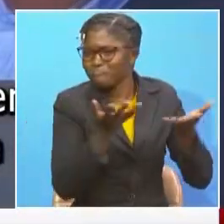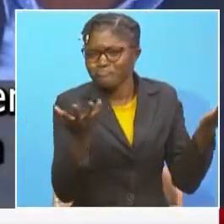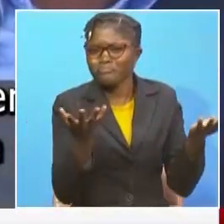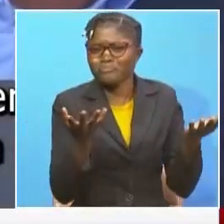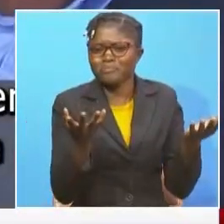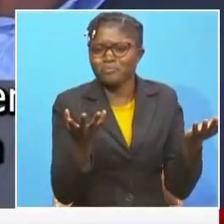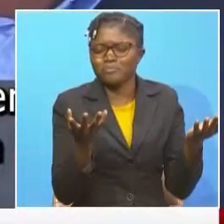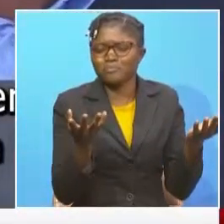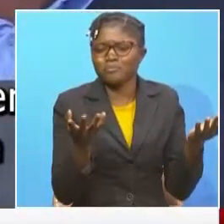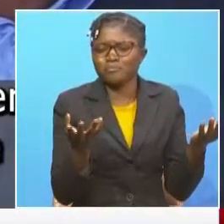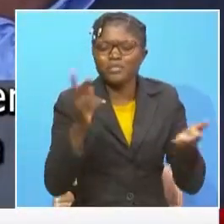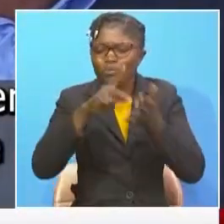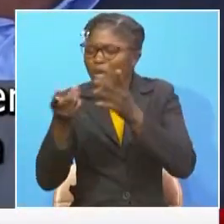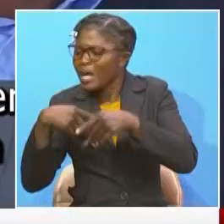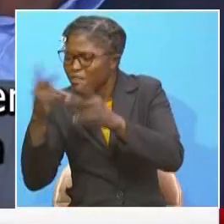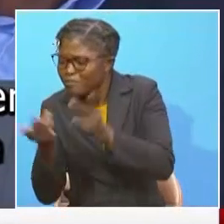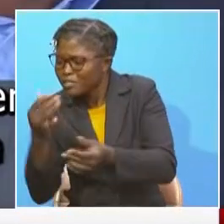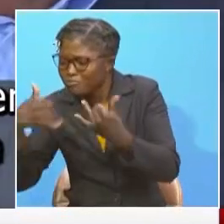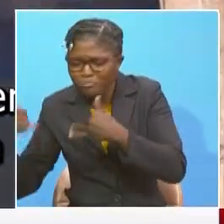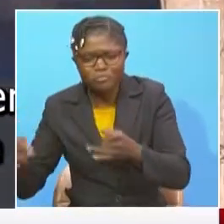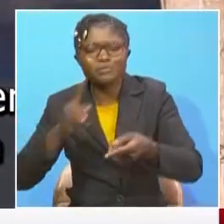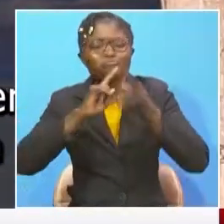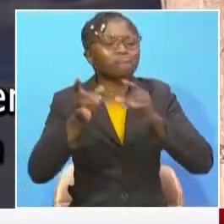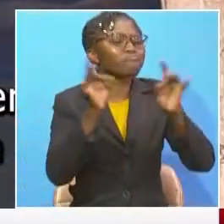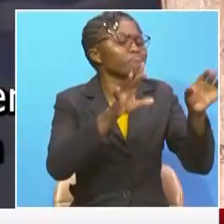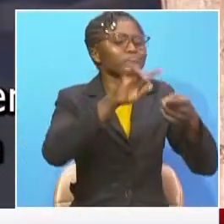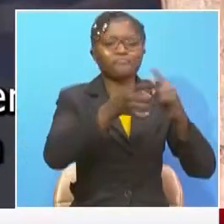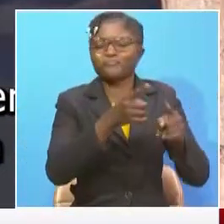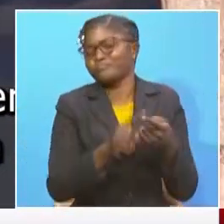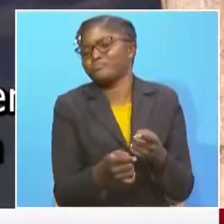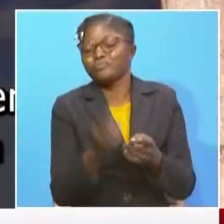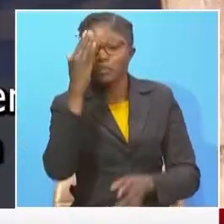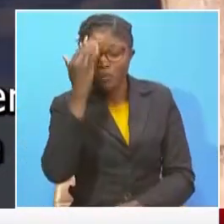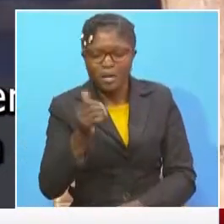tima chila ganyu, tizondana, wina